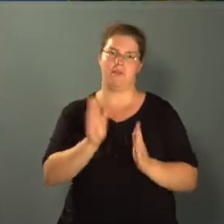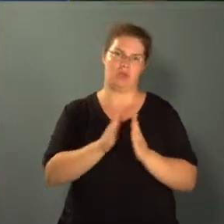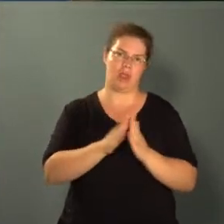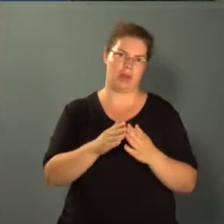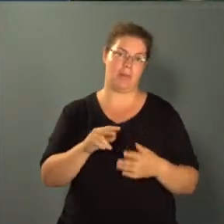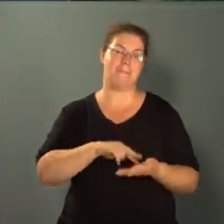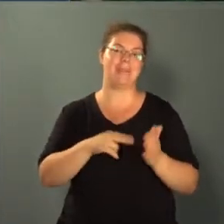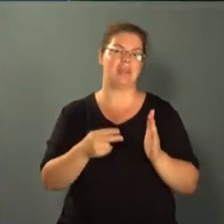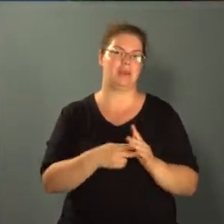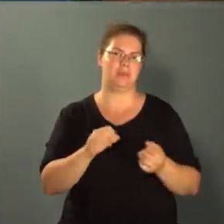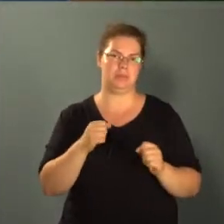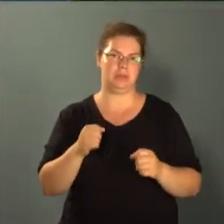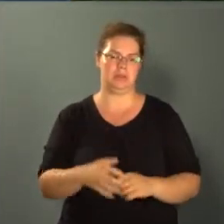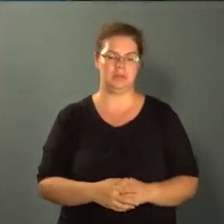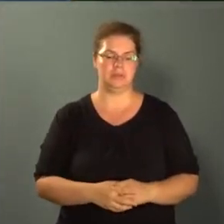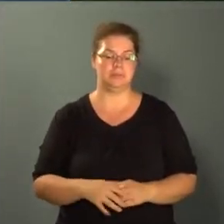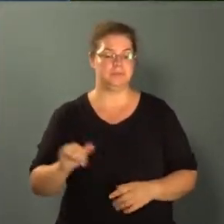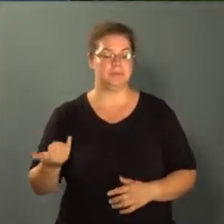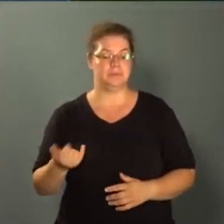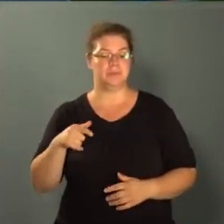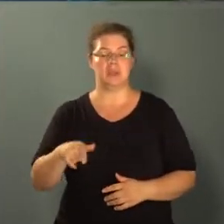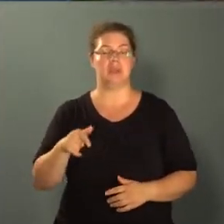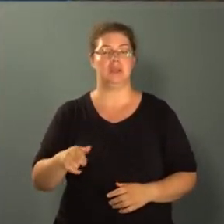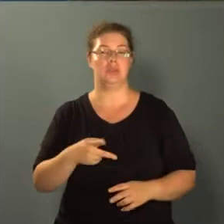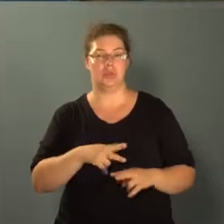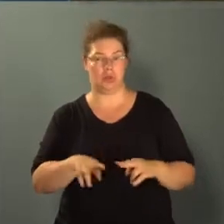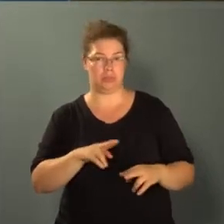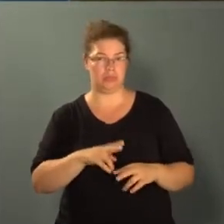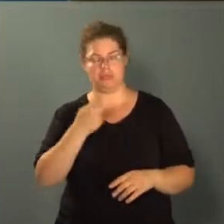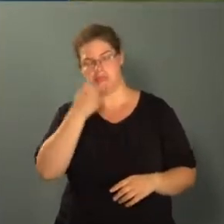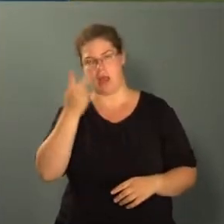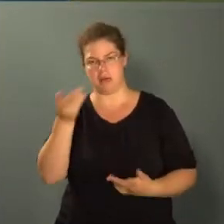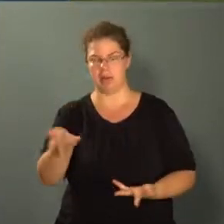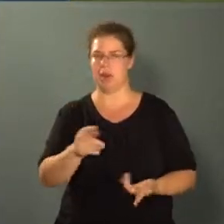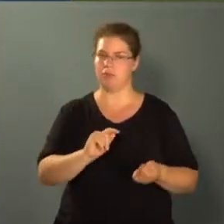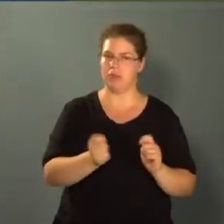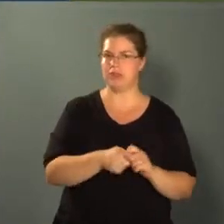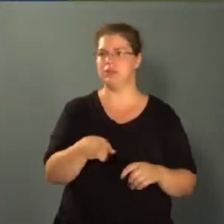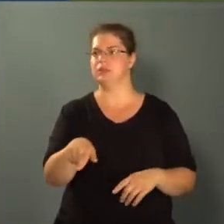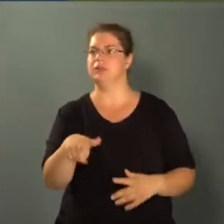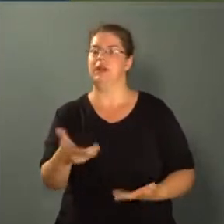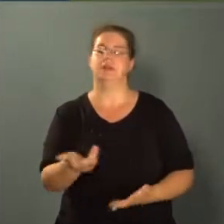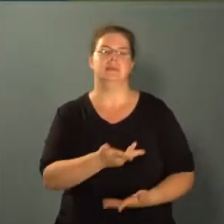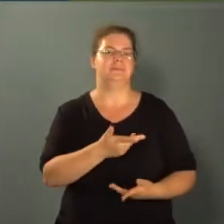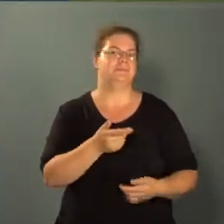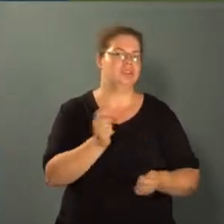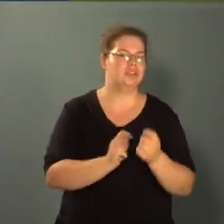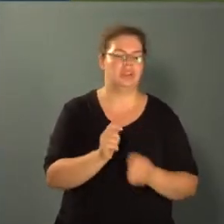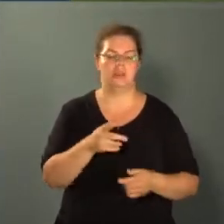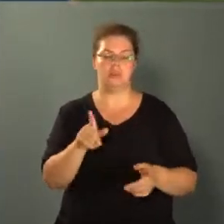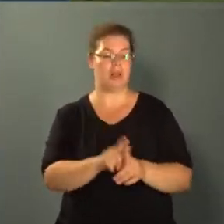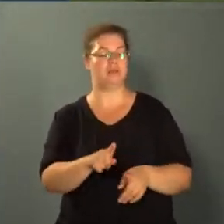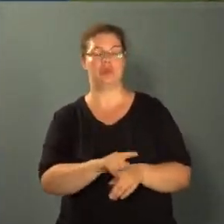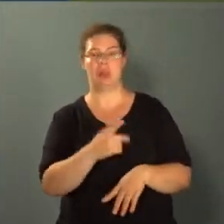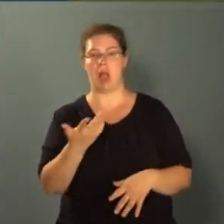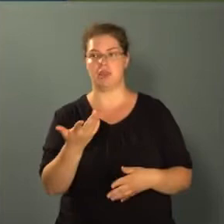mérkőzés. Szakmailag módosítottál az elképzeléseken, stíluson, tehát